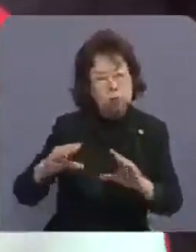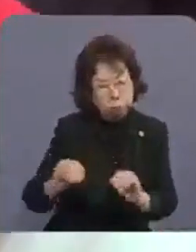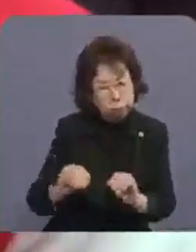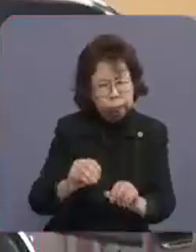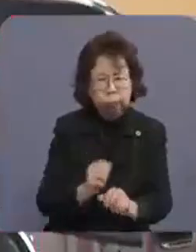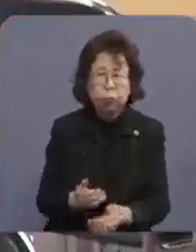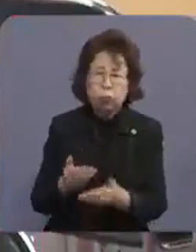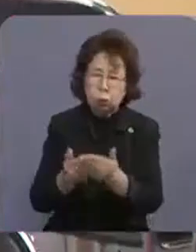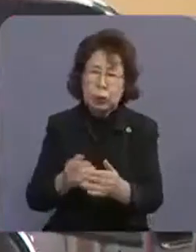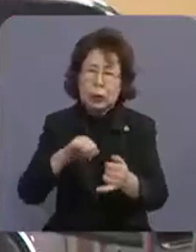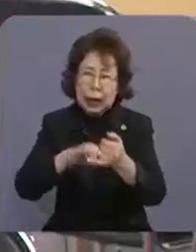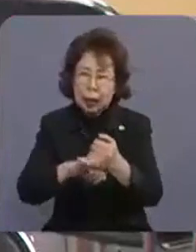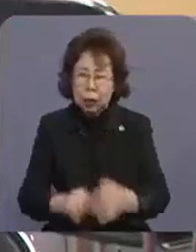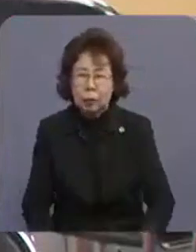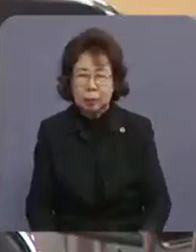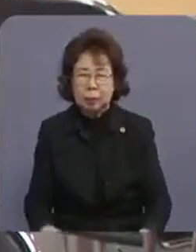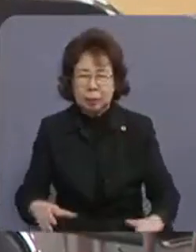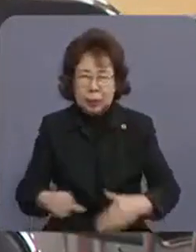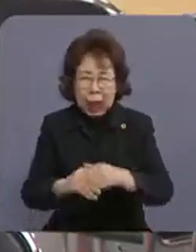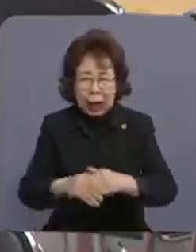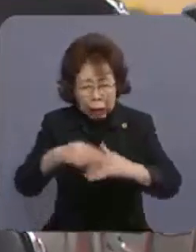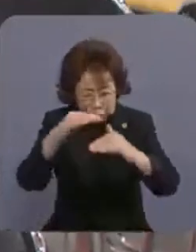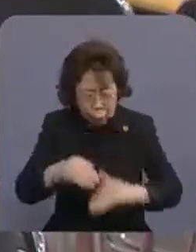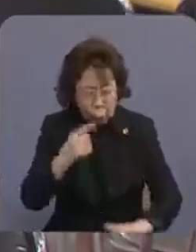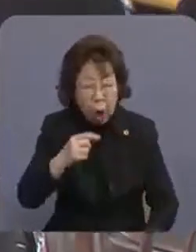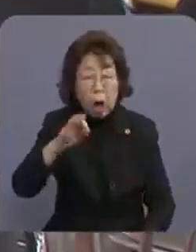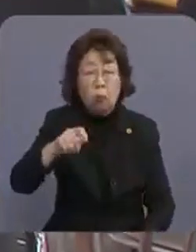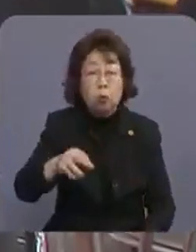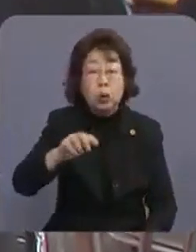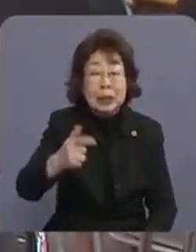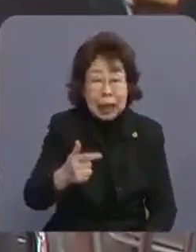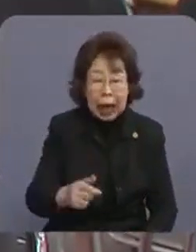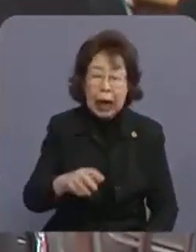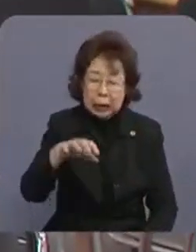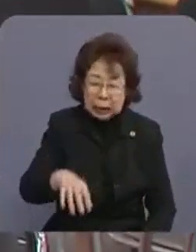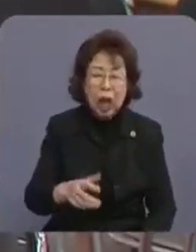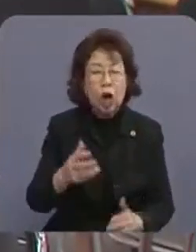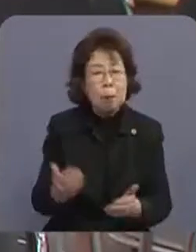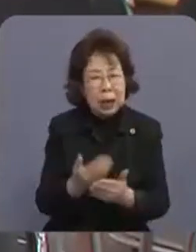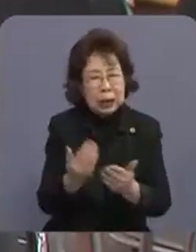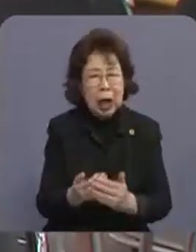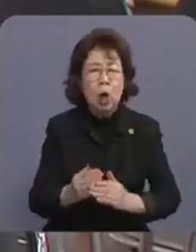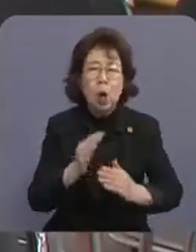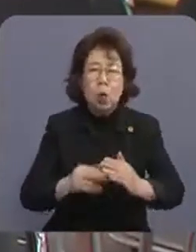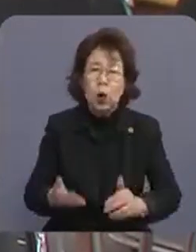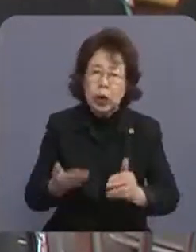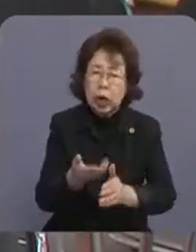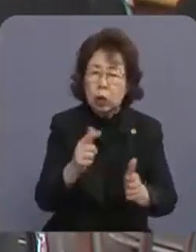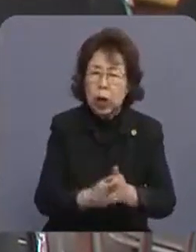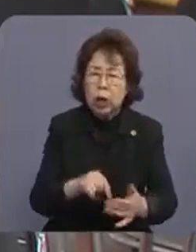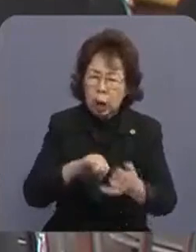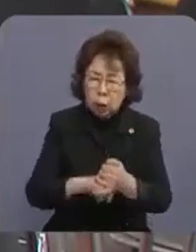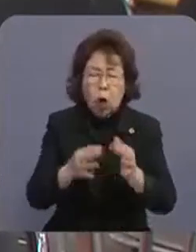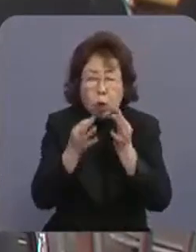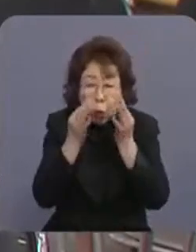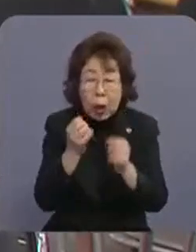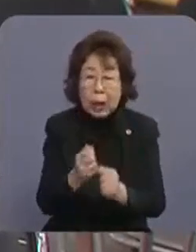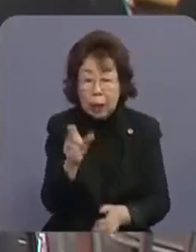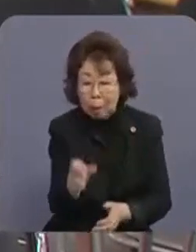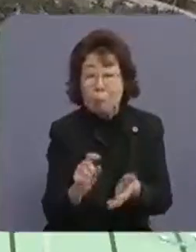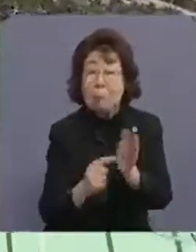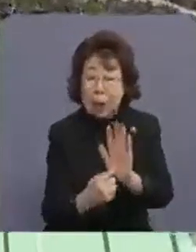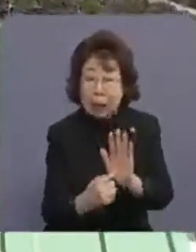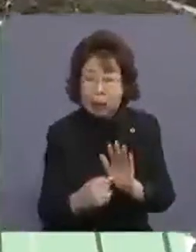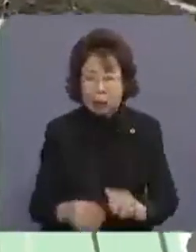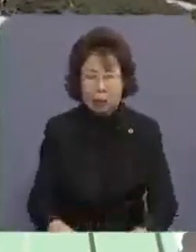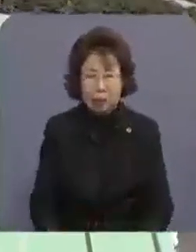약속했습니다 양해 각서 사망해 보면은 풍산은 지역 사회 발전과 공공 기을 위해서 적극적으로 고 명시되